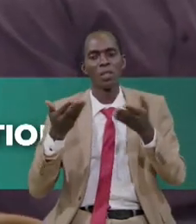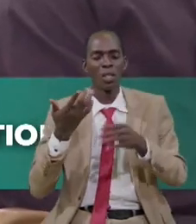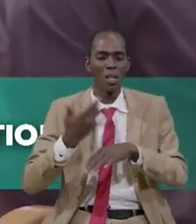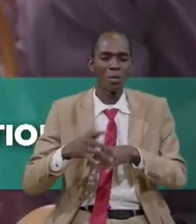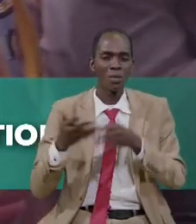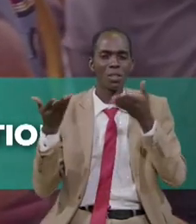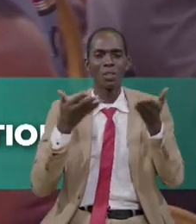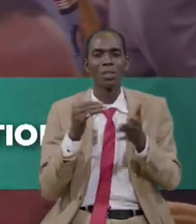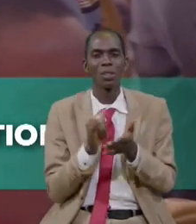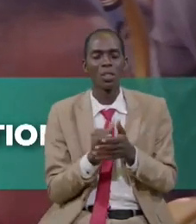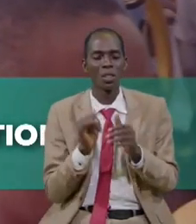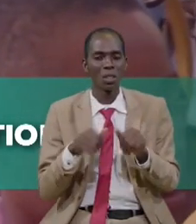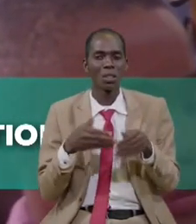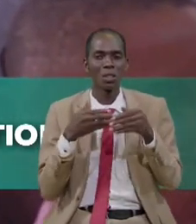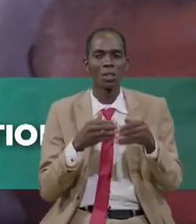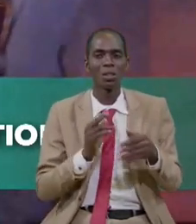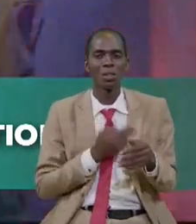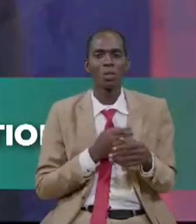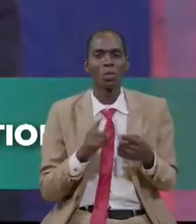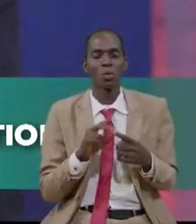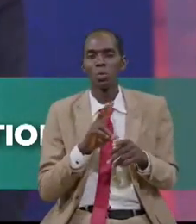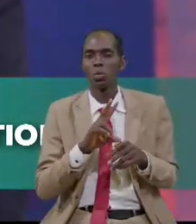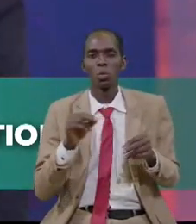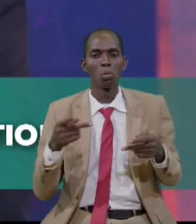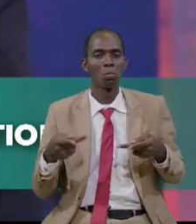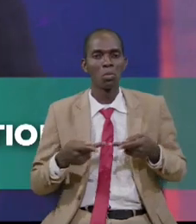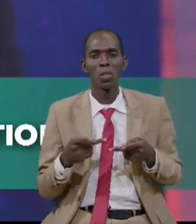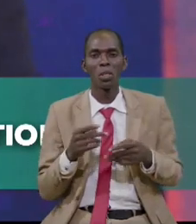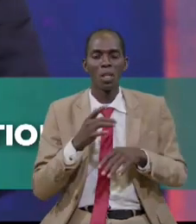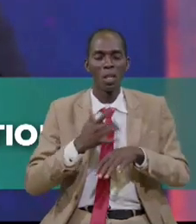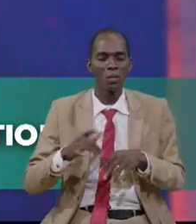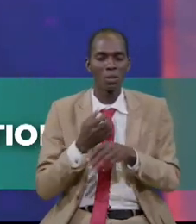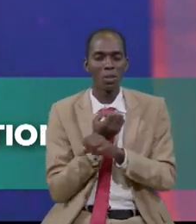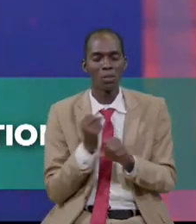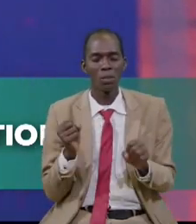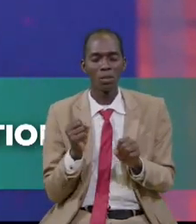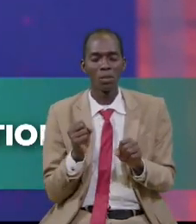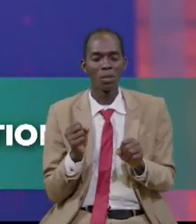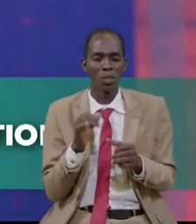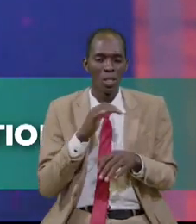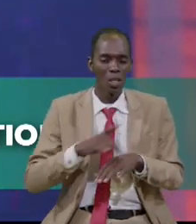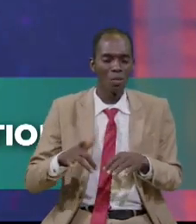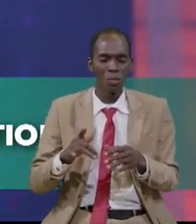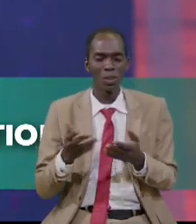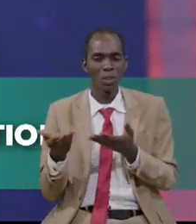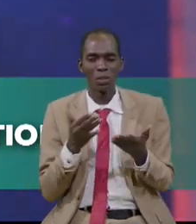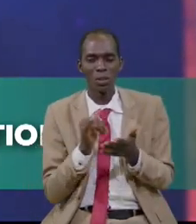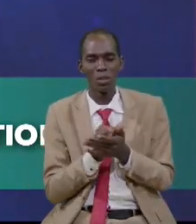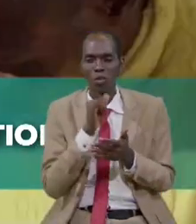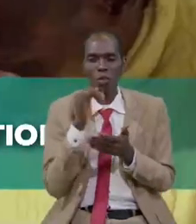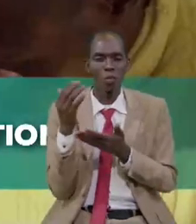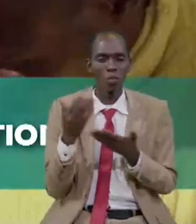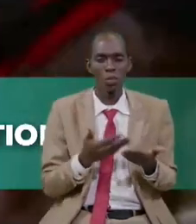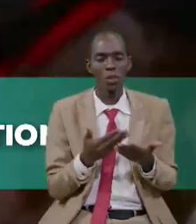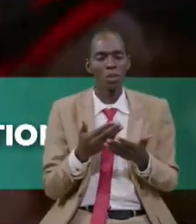nous amène nulle part. Un service vide qui n'apporte pas le salut ici ni dans l'éternité. Voyons